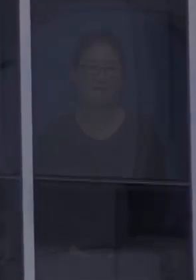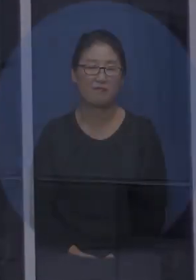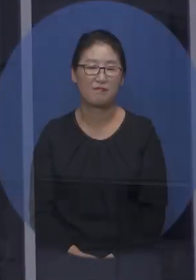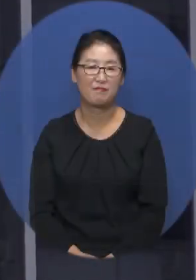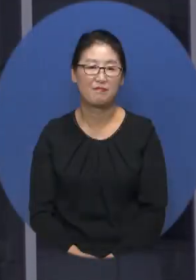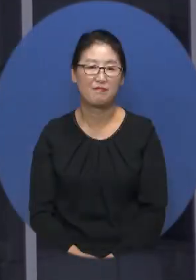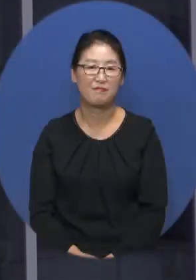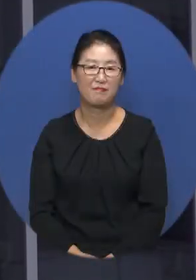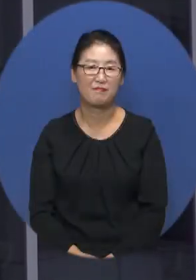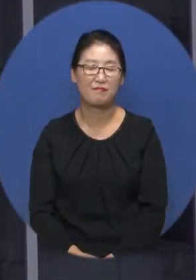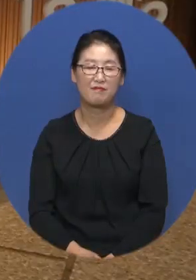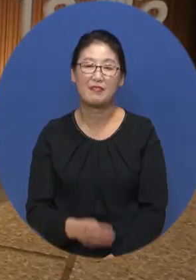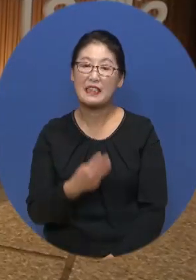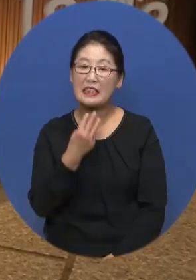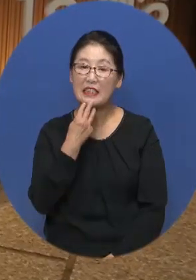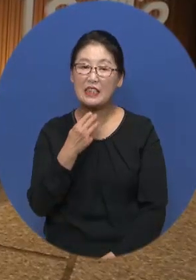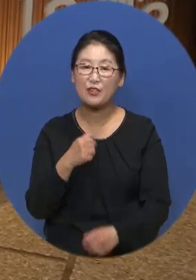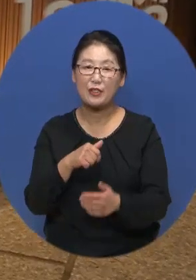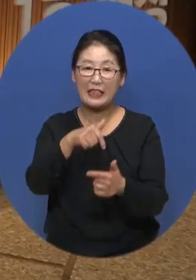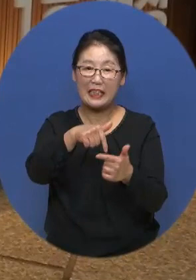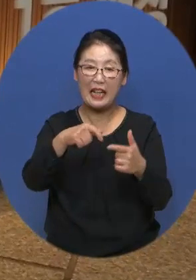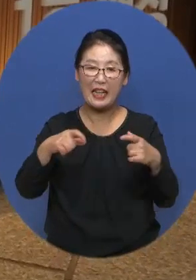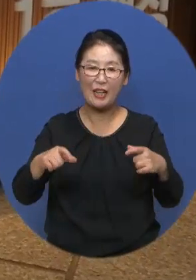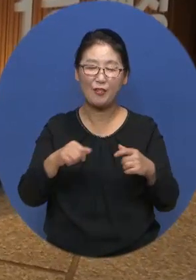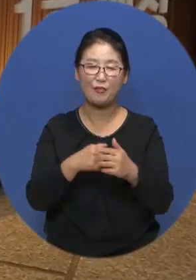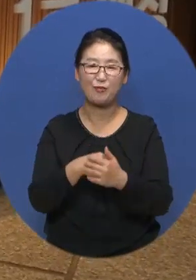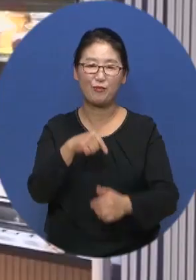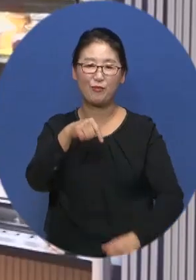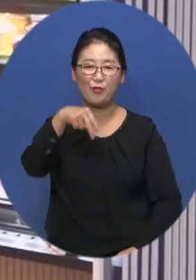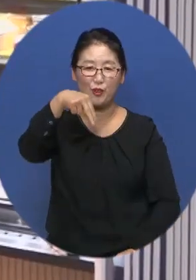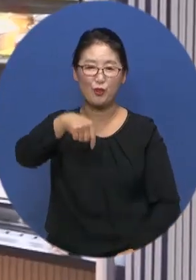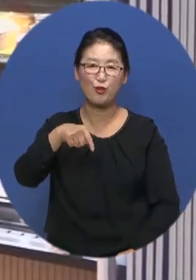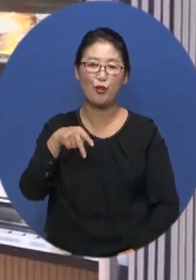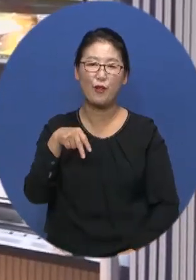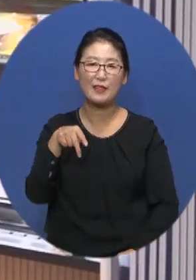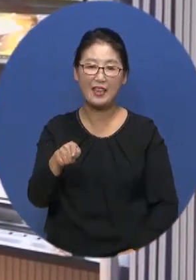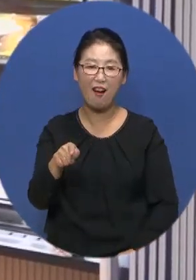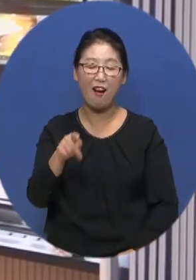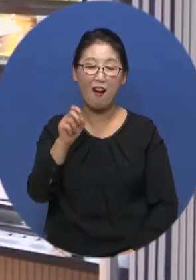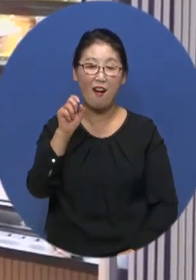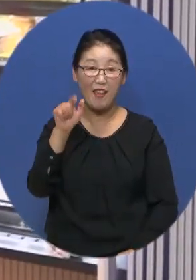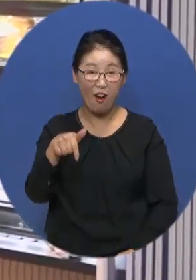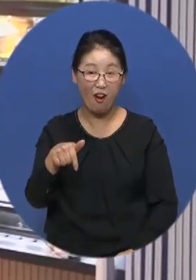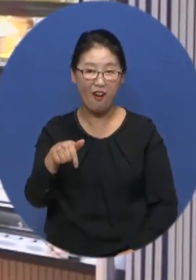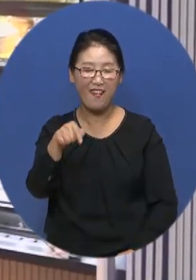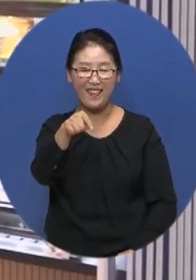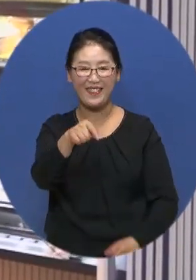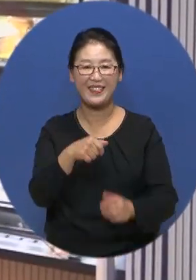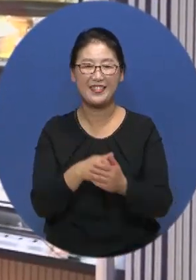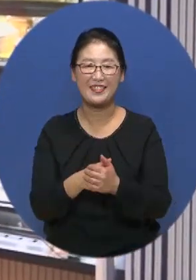이곳은 서울 강남구에 위치한 SRT 수서역. 레그랜드의 매장이 자리한 곳인데요.